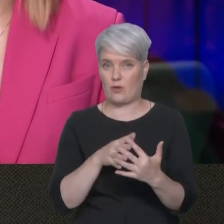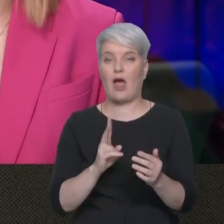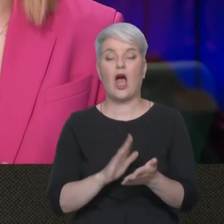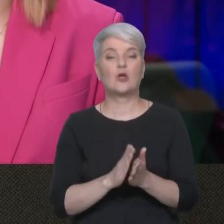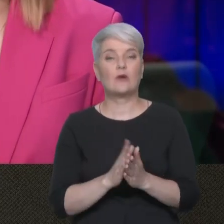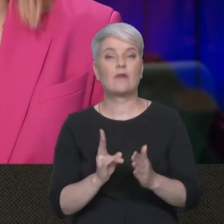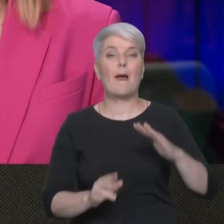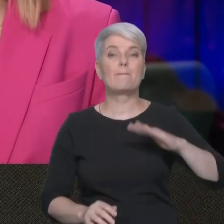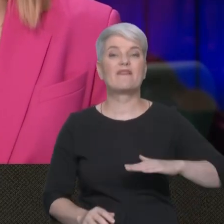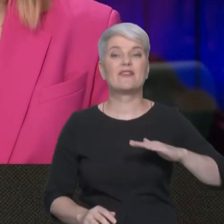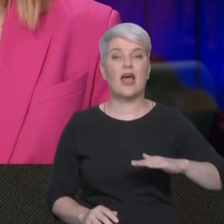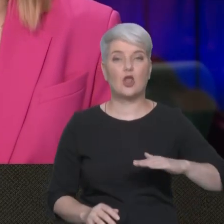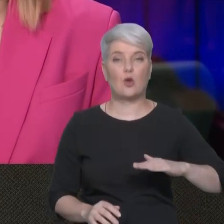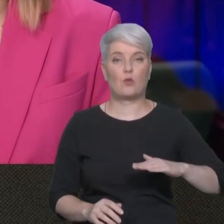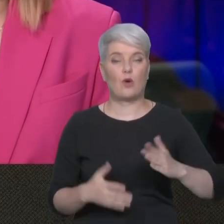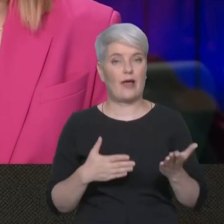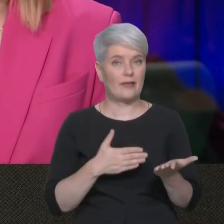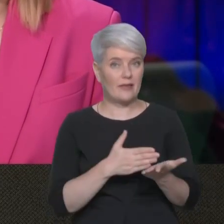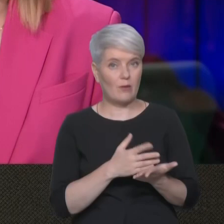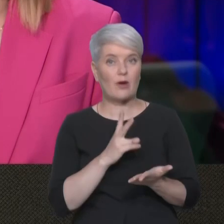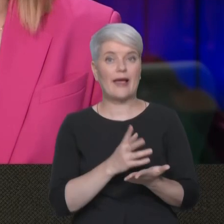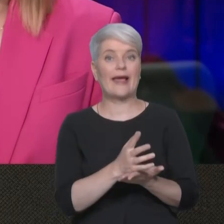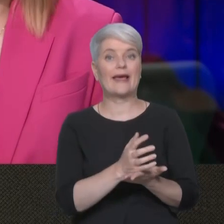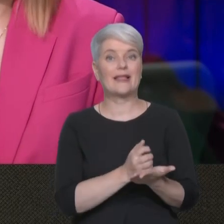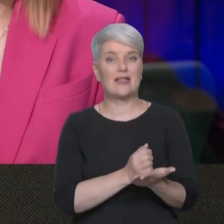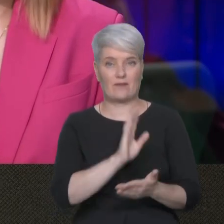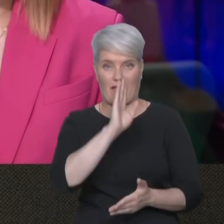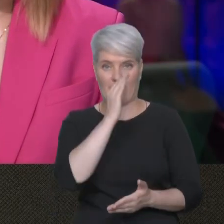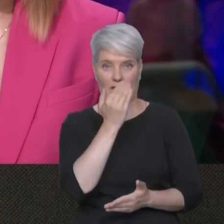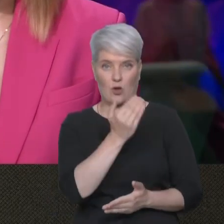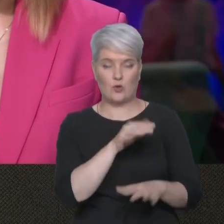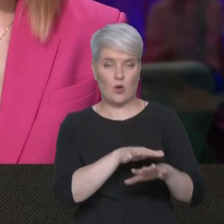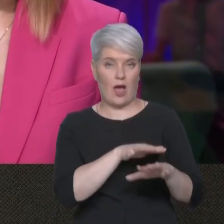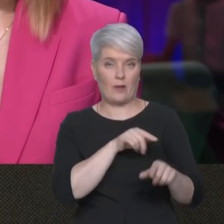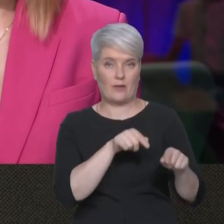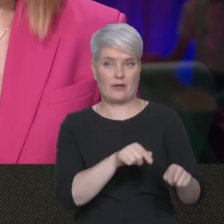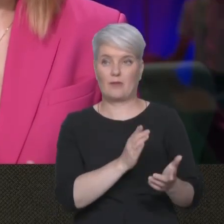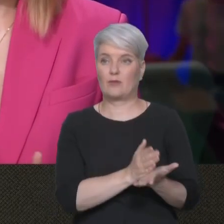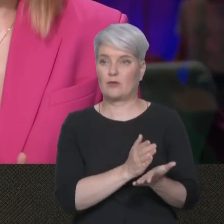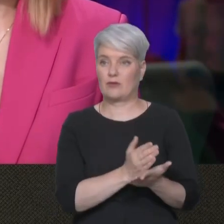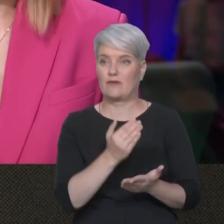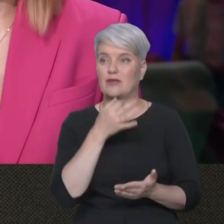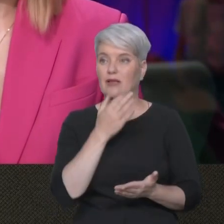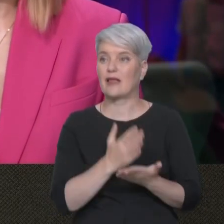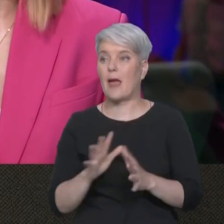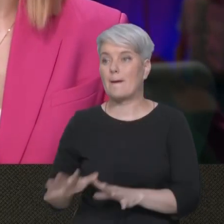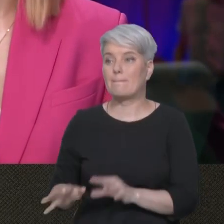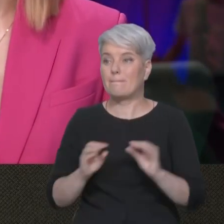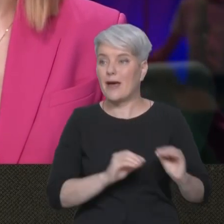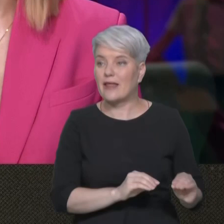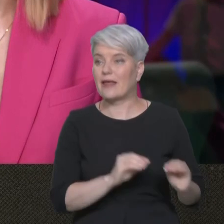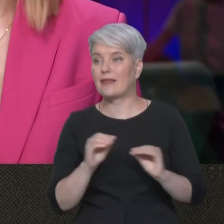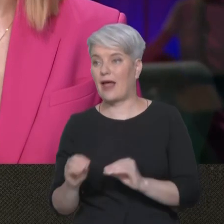напрямку? І, зокрема, які резерви ворожа армії там спостерігаються? Тому що ви зазначили про те, що є перекидання сил.